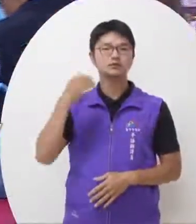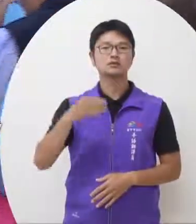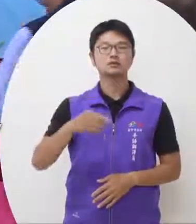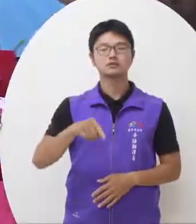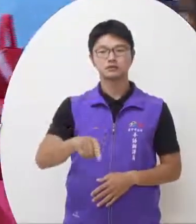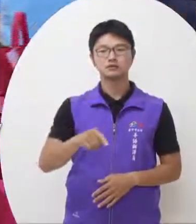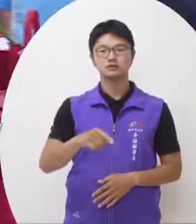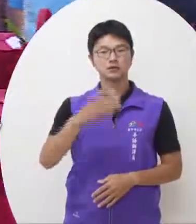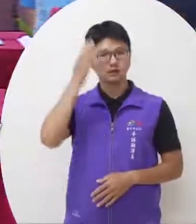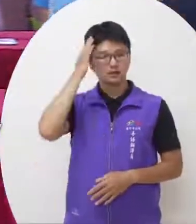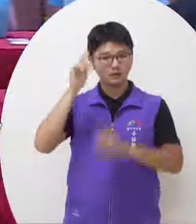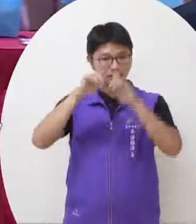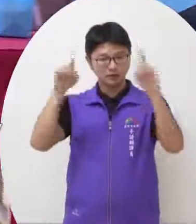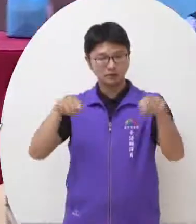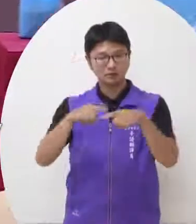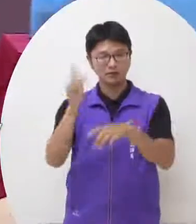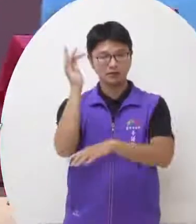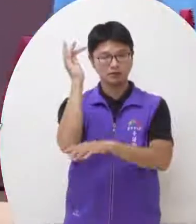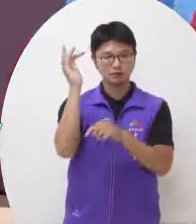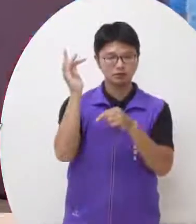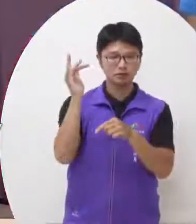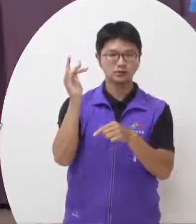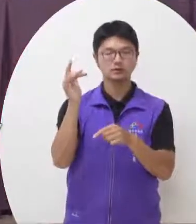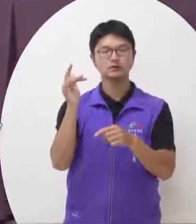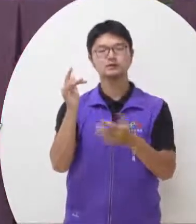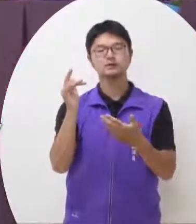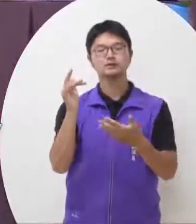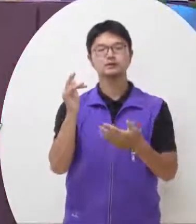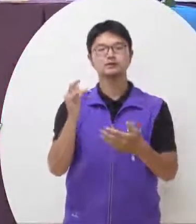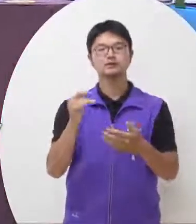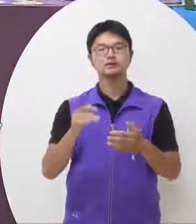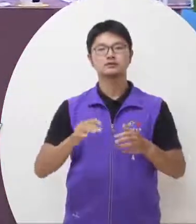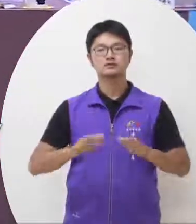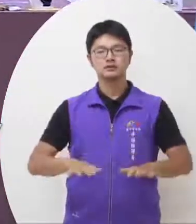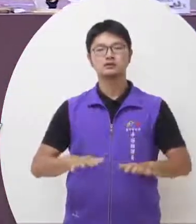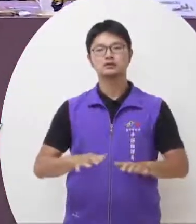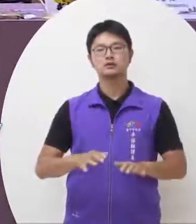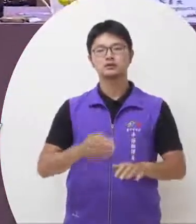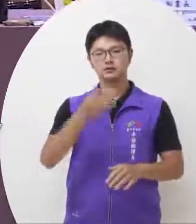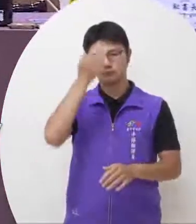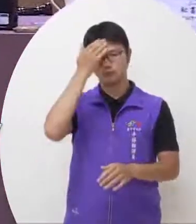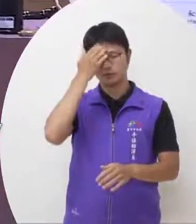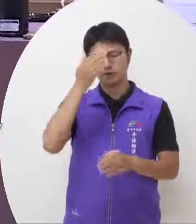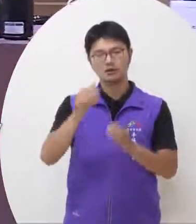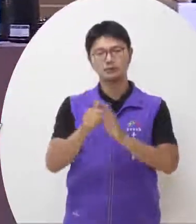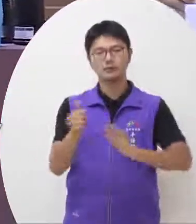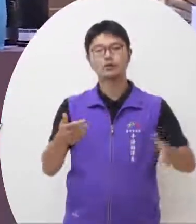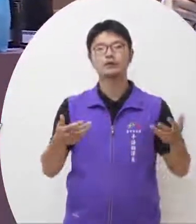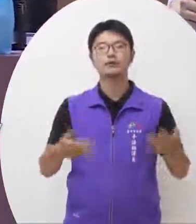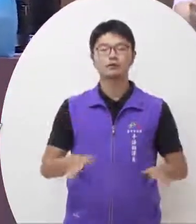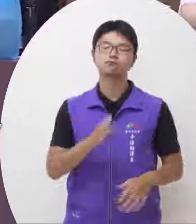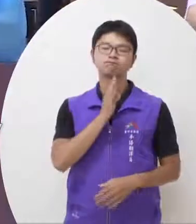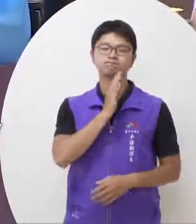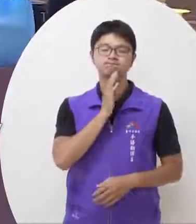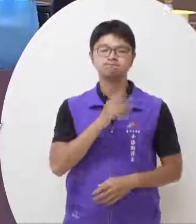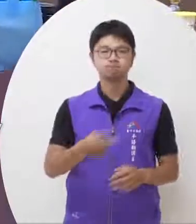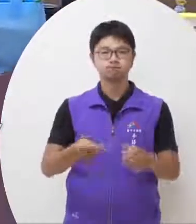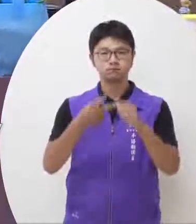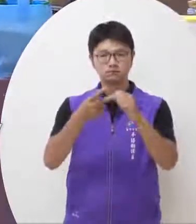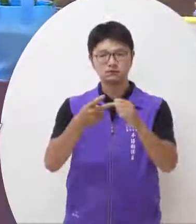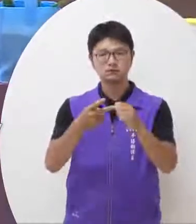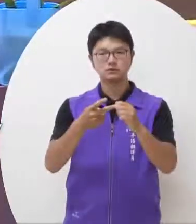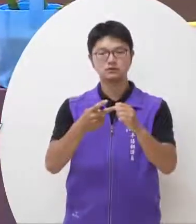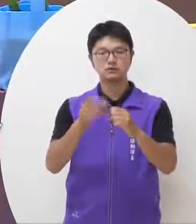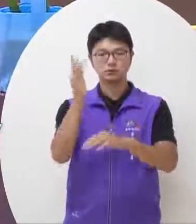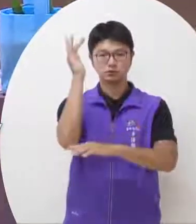黑板树，有的长叶平薄，那都是后来衍生比较多问题的树。那第二个也有很多修剪